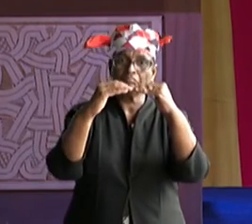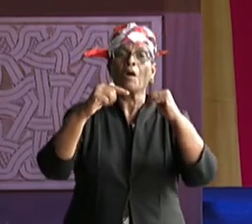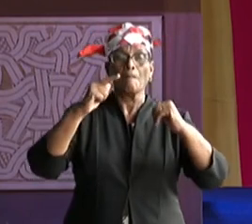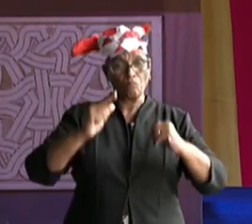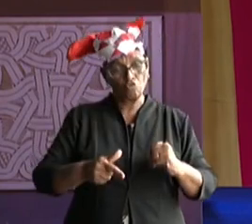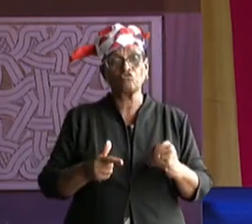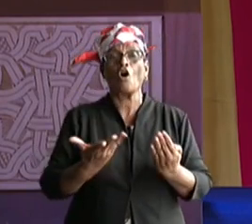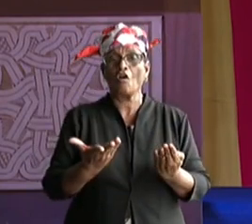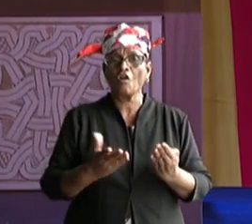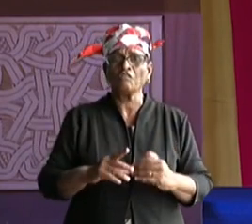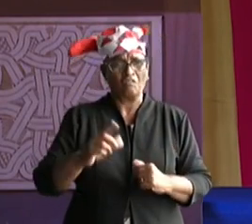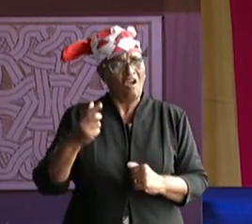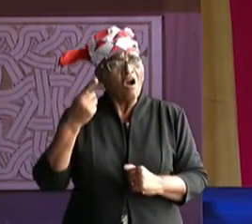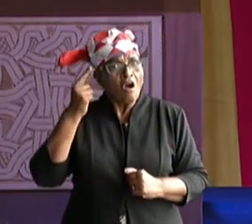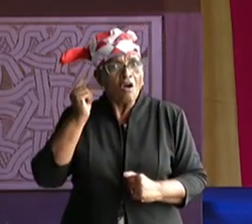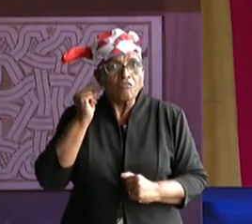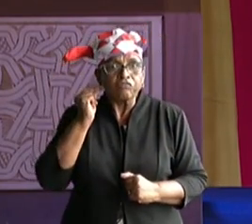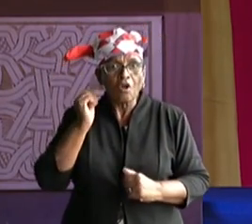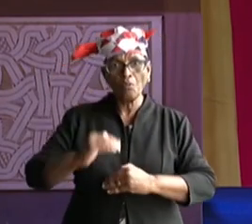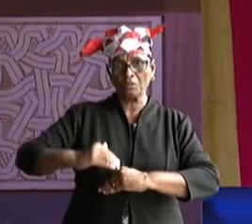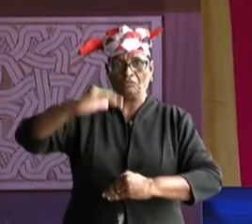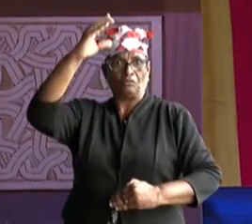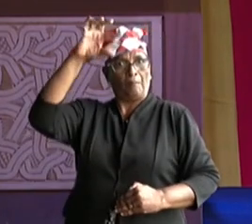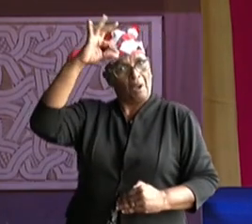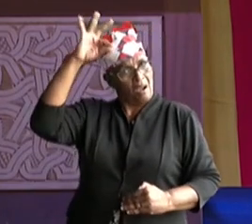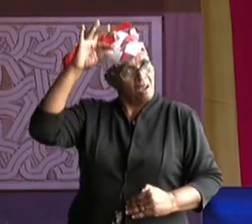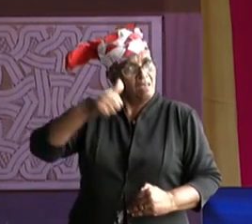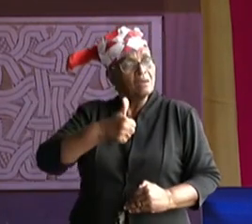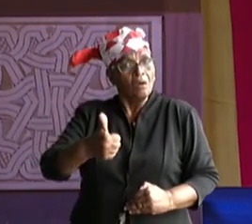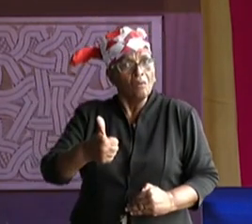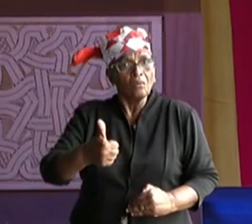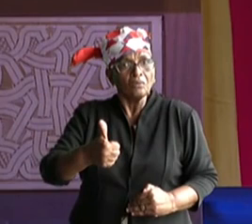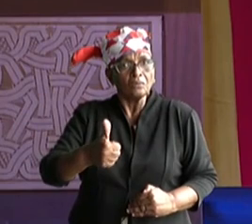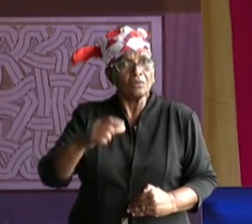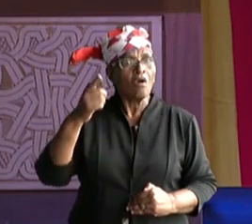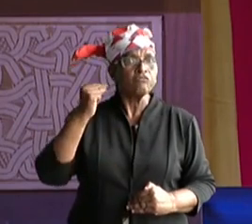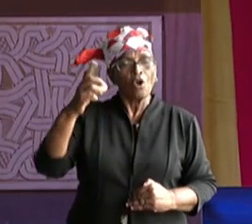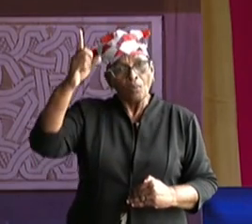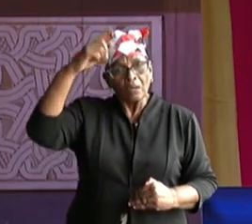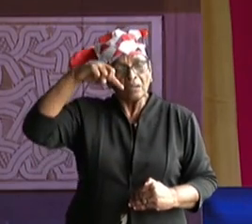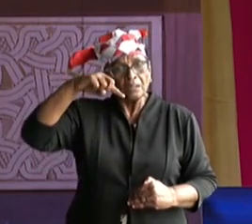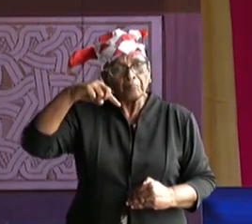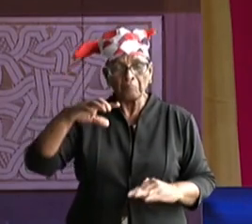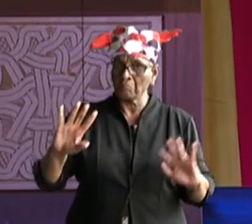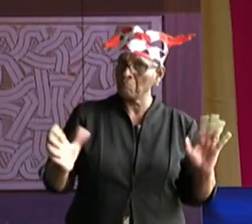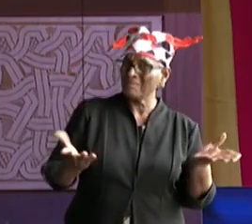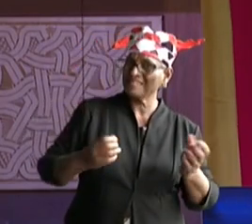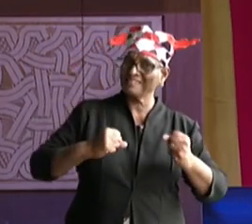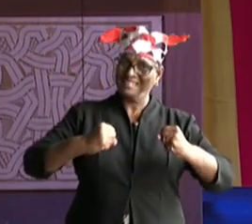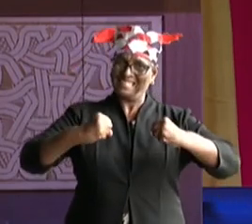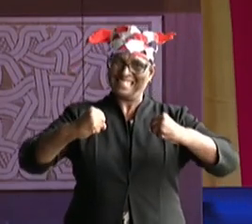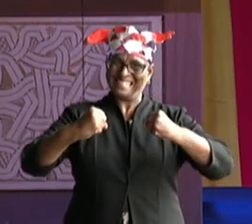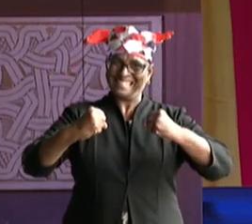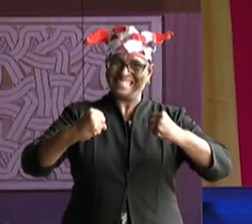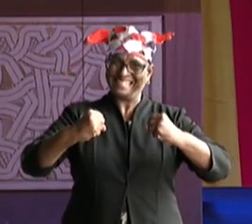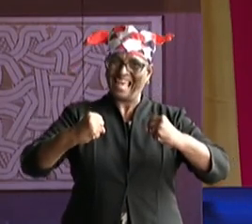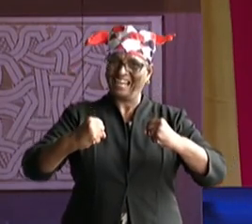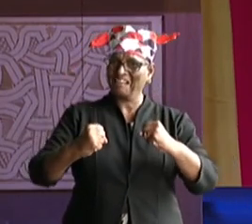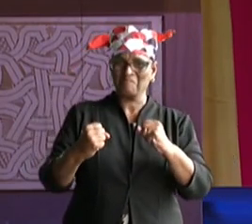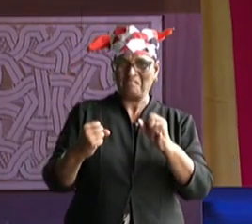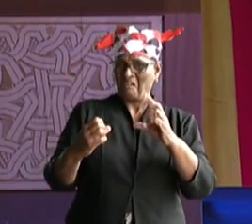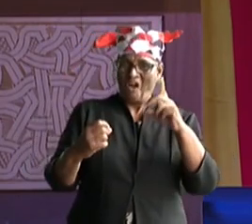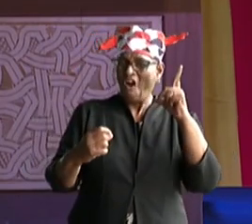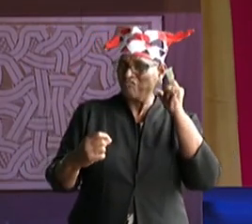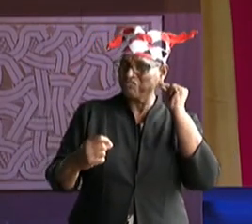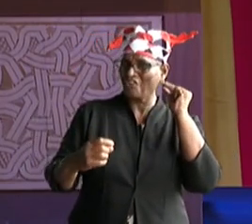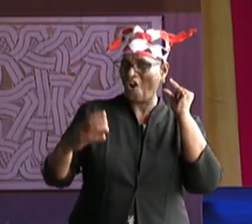voortreffelijke prestatie van vrouwen in topfuncties. Fysiek zouden vrouwen het misschien niet kunnen opnemen tegen de man,